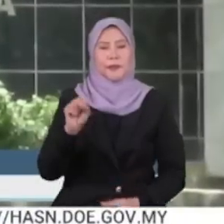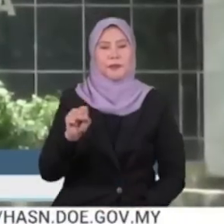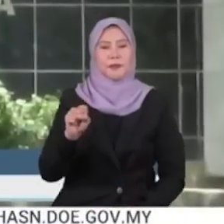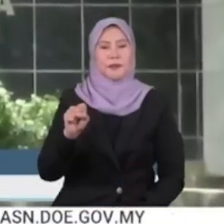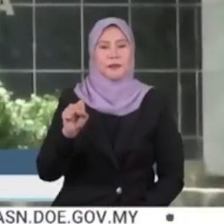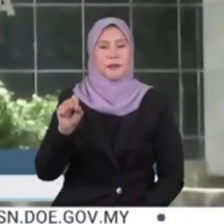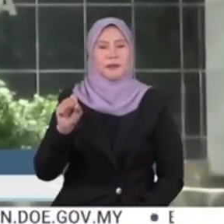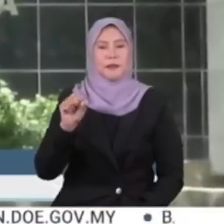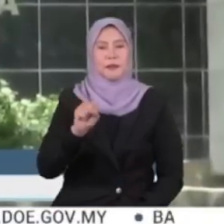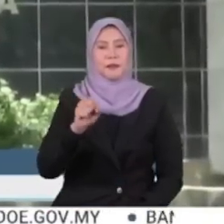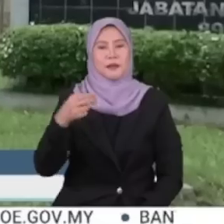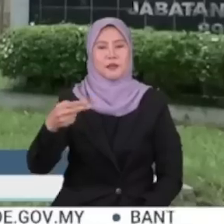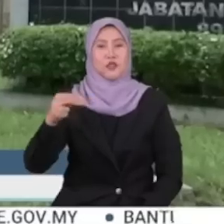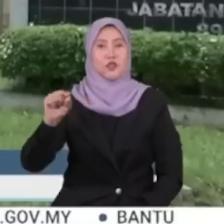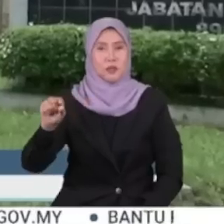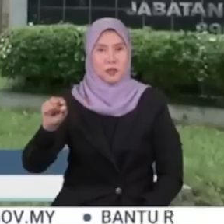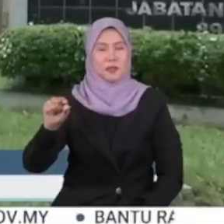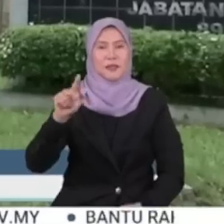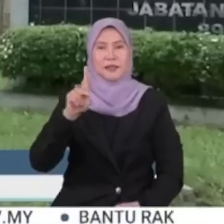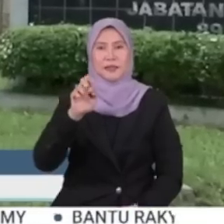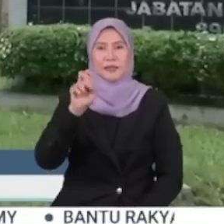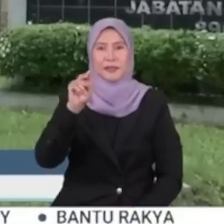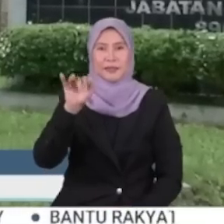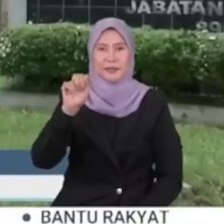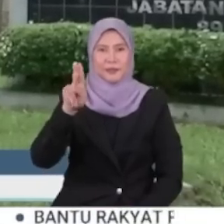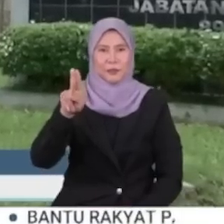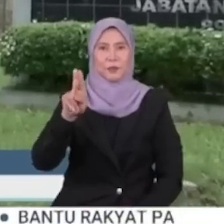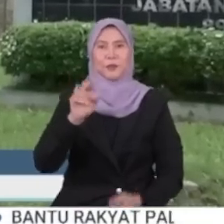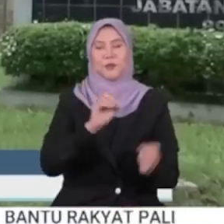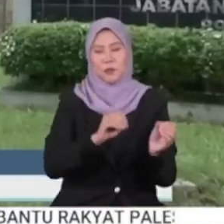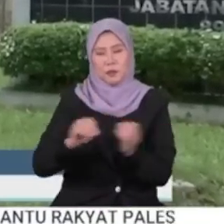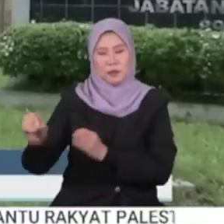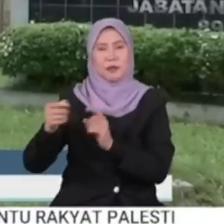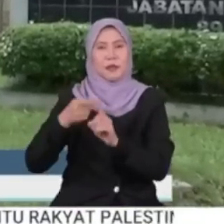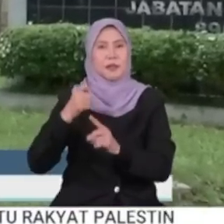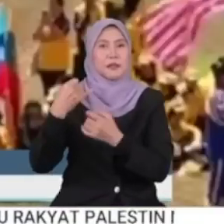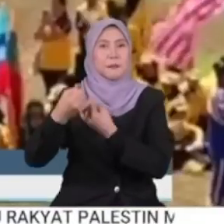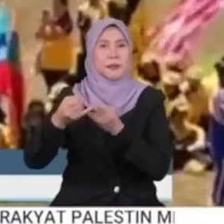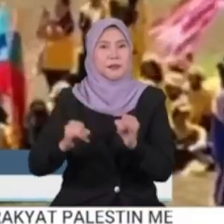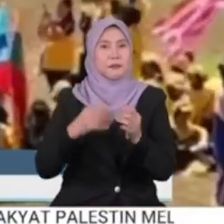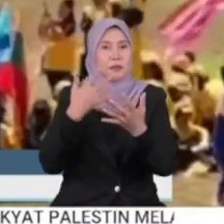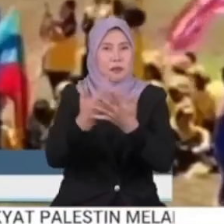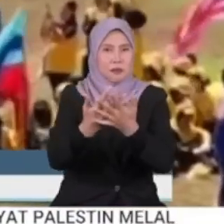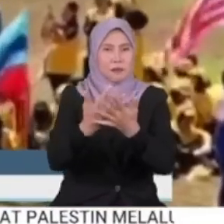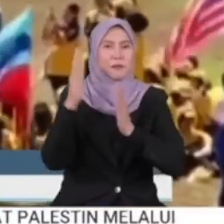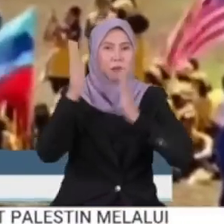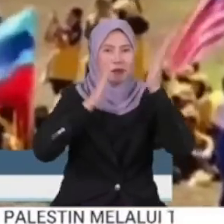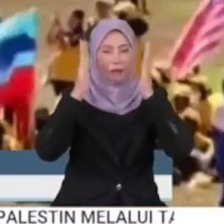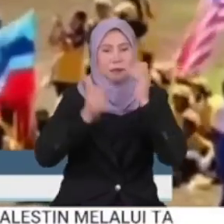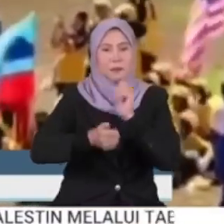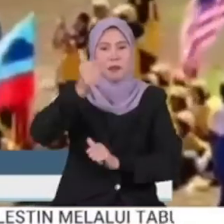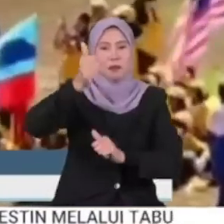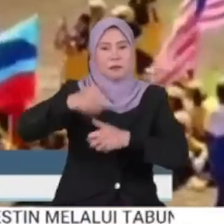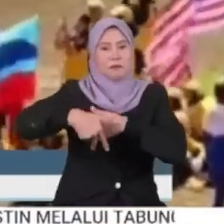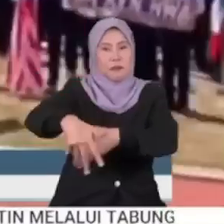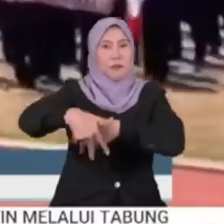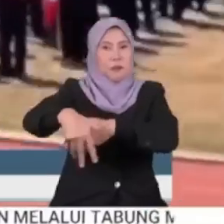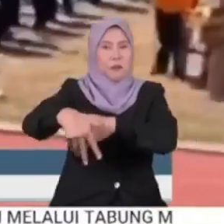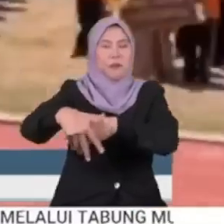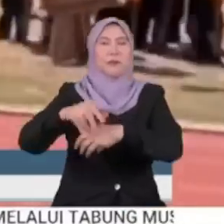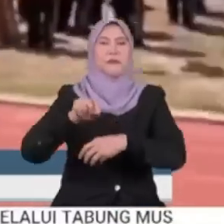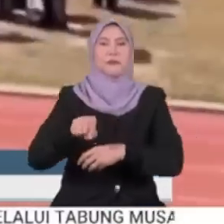SHG Keningau merupakan salah sebuah institusi pemulihan dikelolakan Jabatan Penjara Malaysia. Kemenangan kontingen kawal kaki